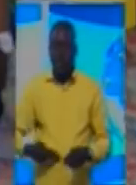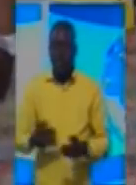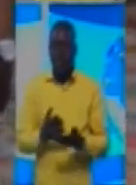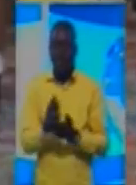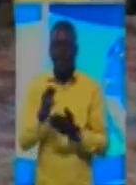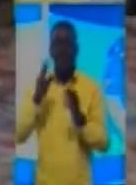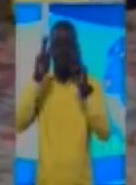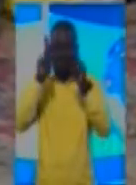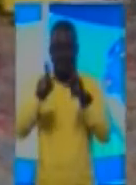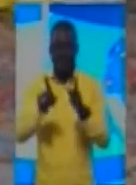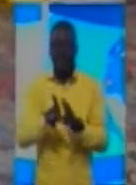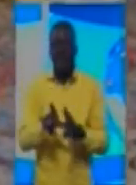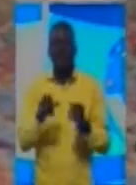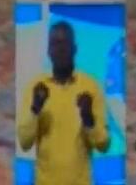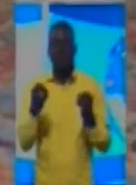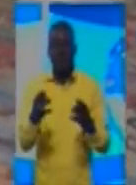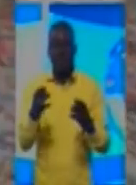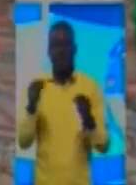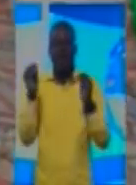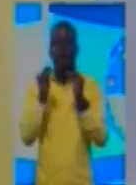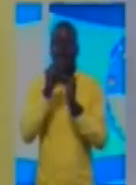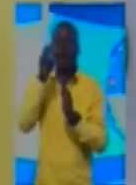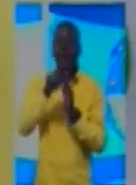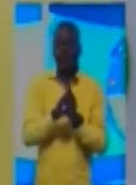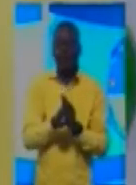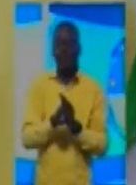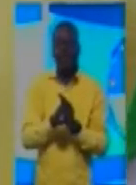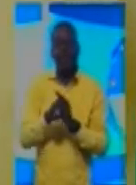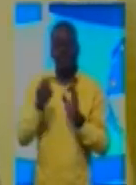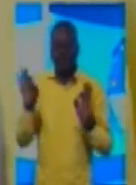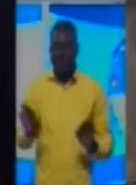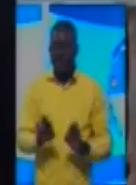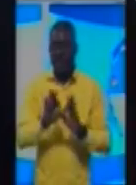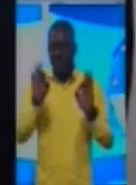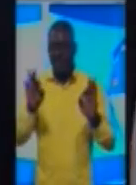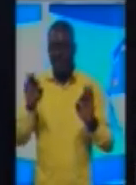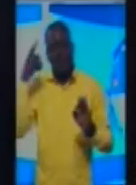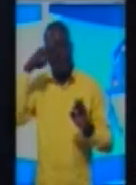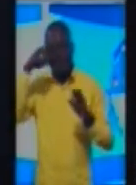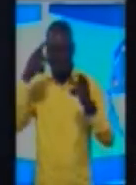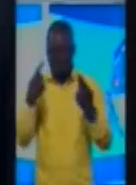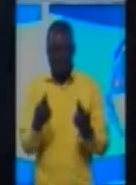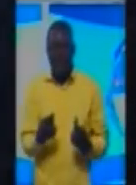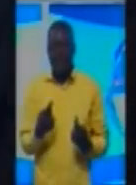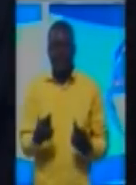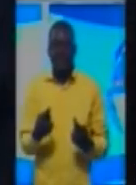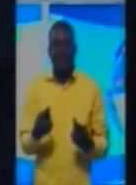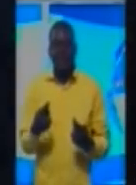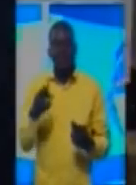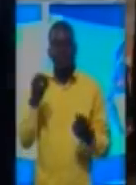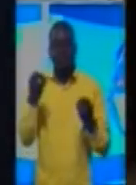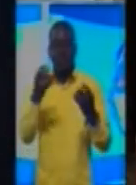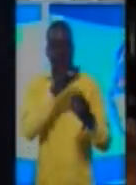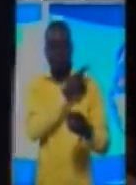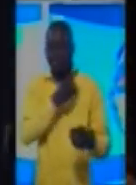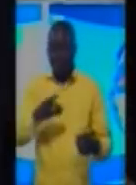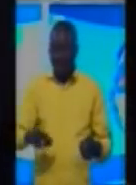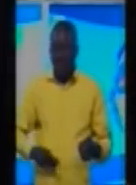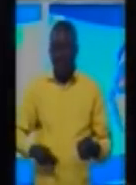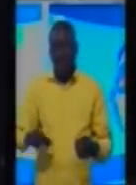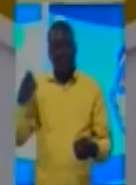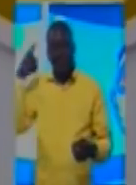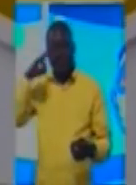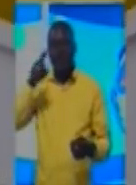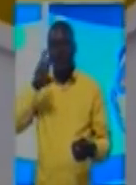forte délégation. Ont également rehaussé la cérémonie par leur présence de nombreux diplomates accrédités au